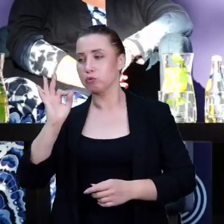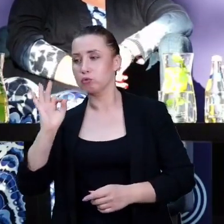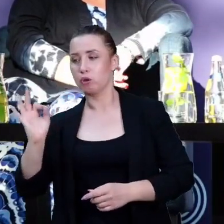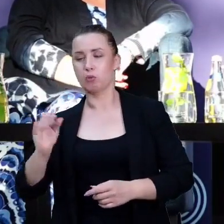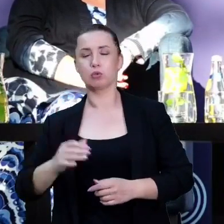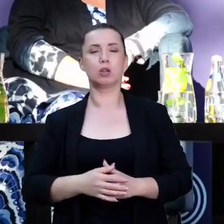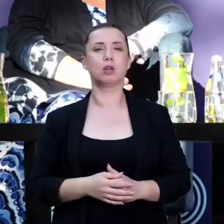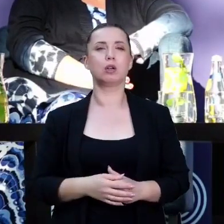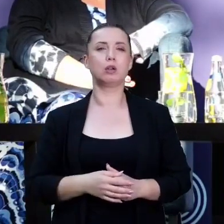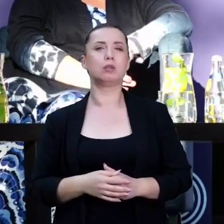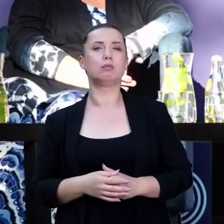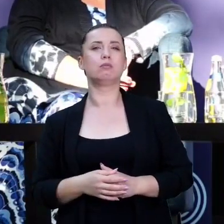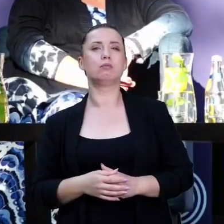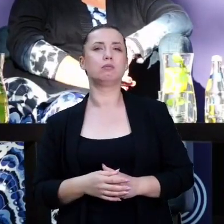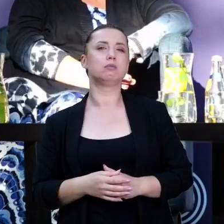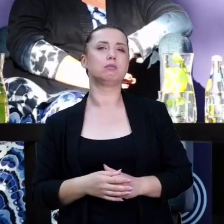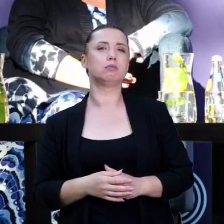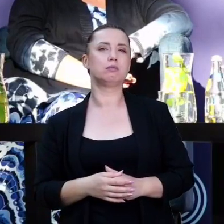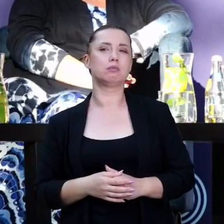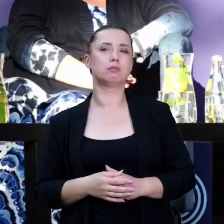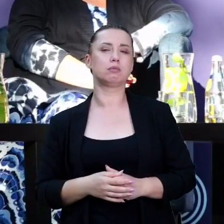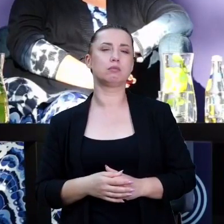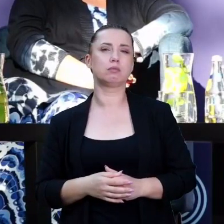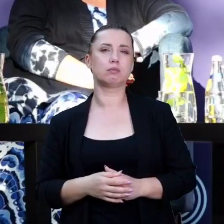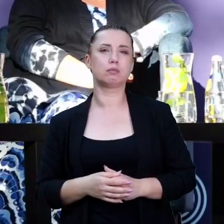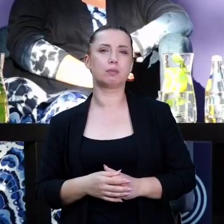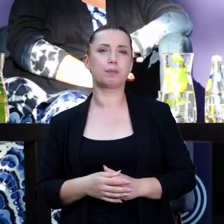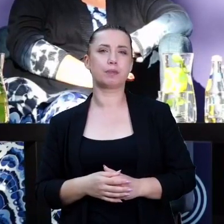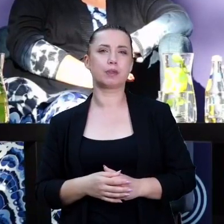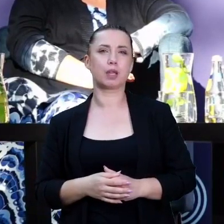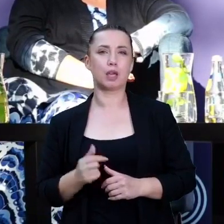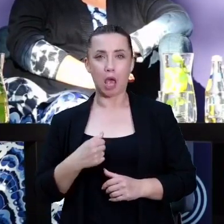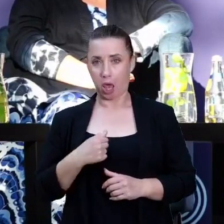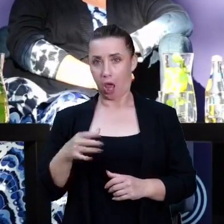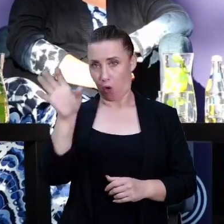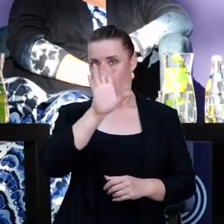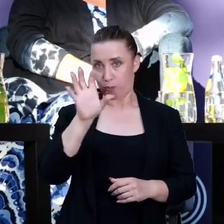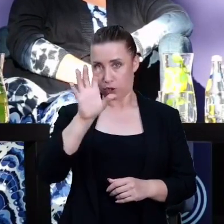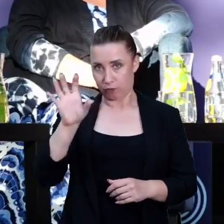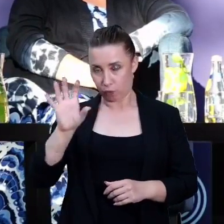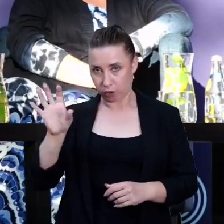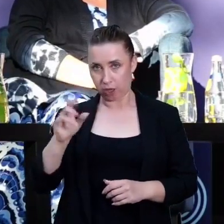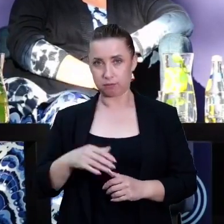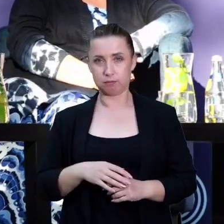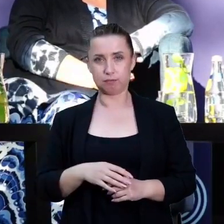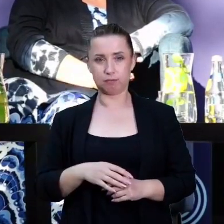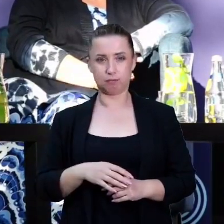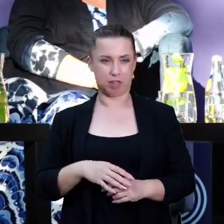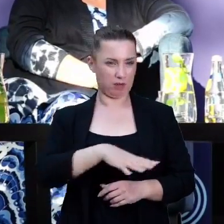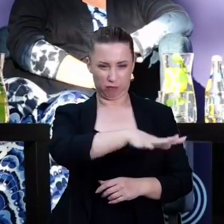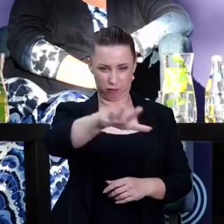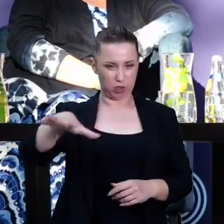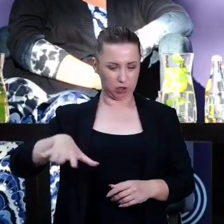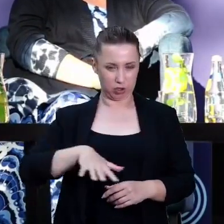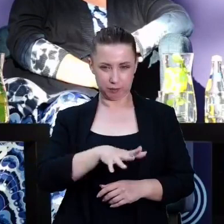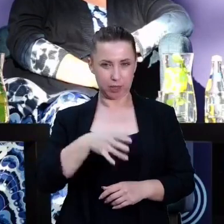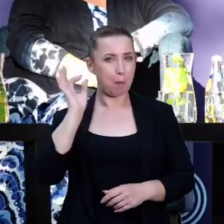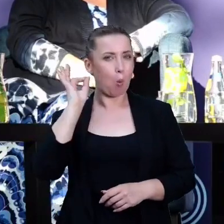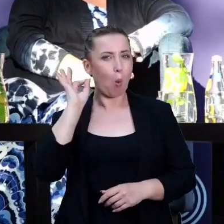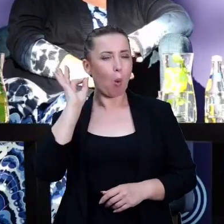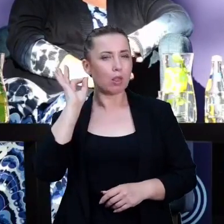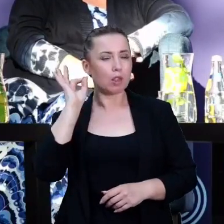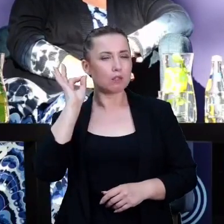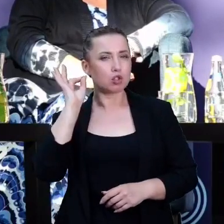zwane sukcesy. No ale obserwuję coś takiego właśnie też wśród tych młodych